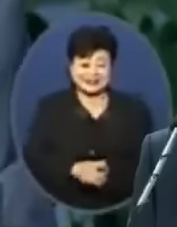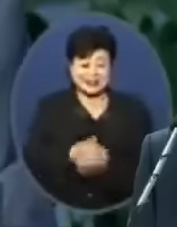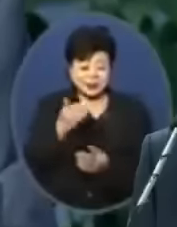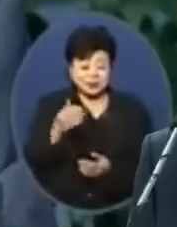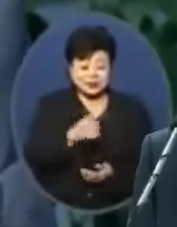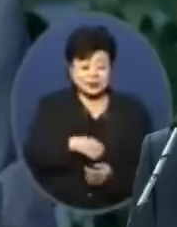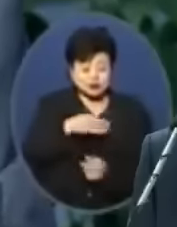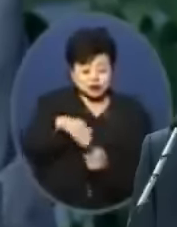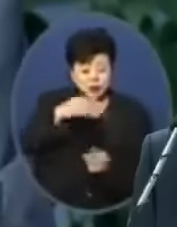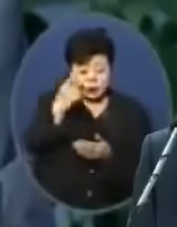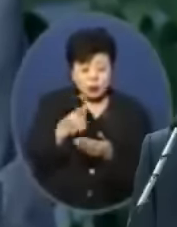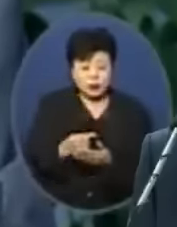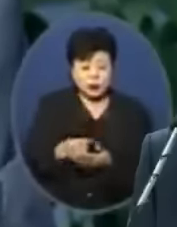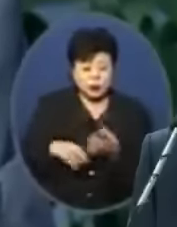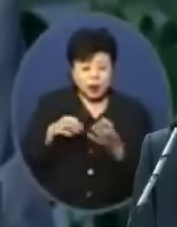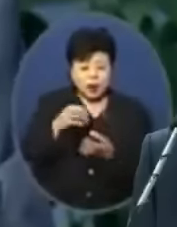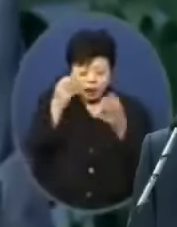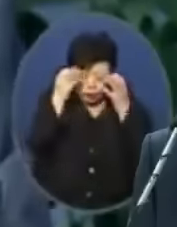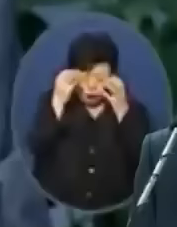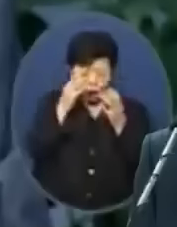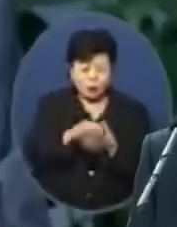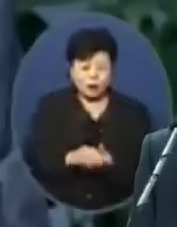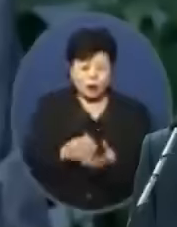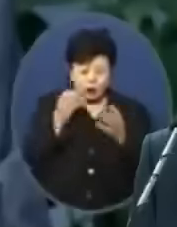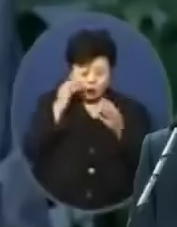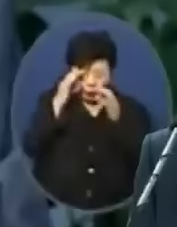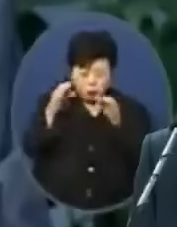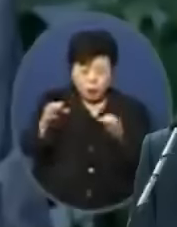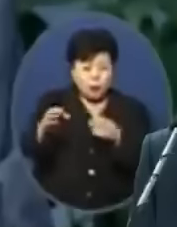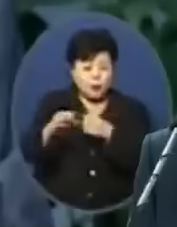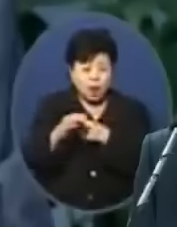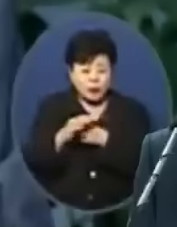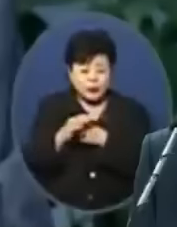여러분 주위에 다가오는 환난과 공고와 고통을 바라보면